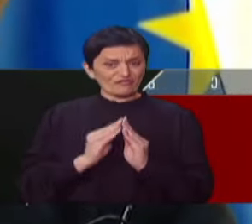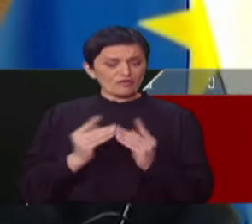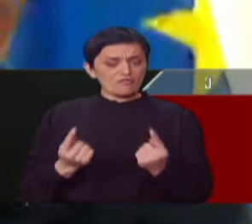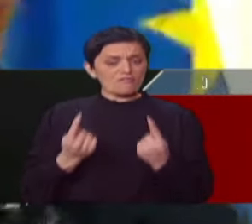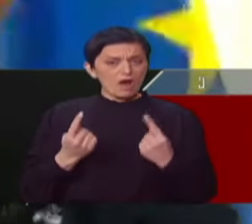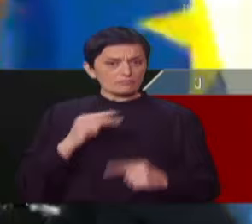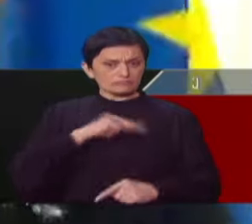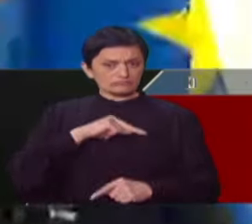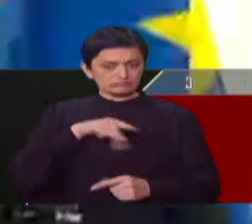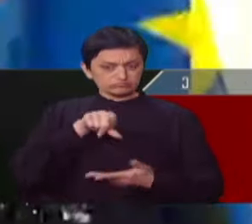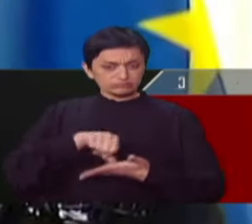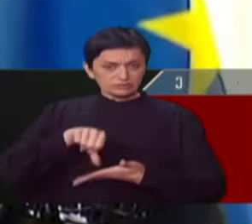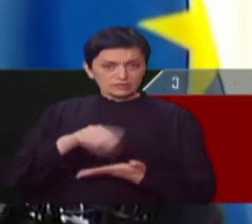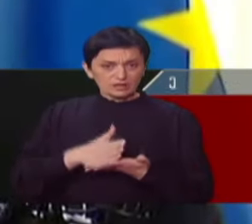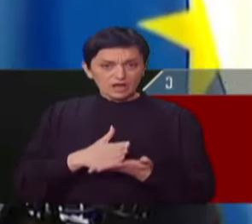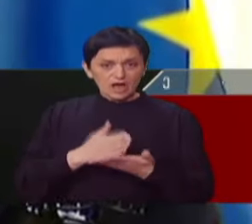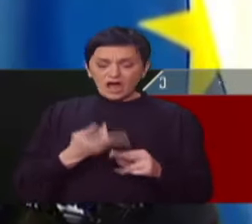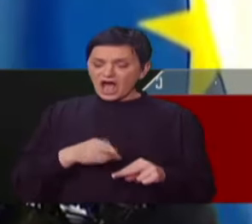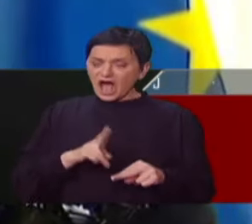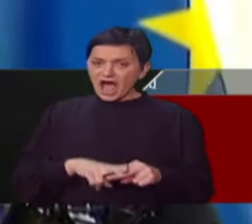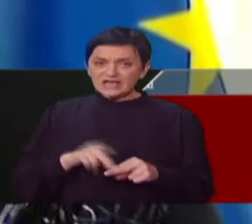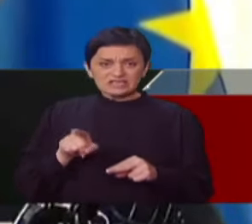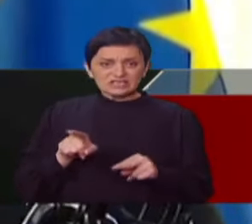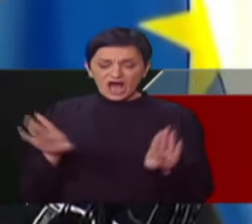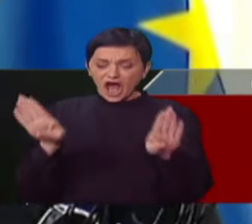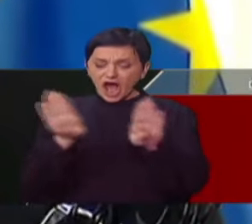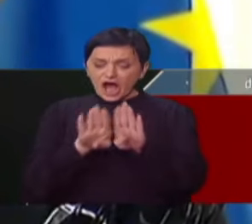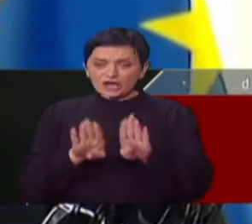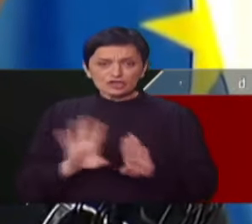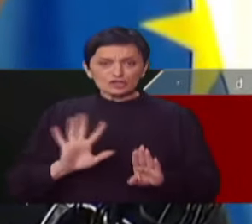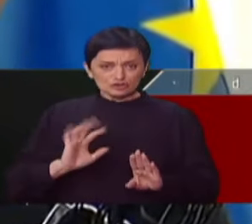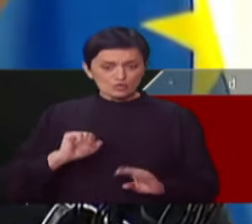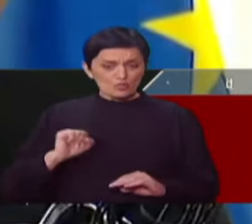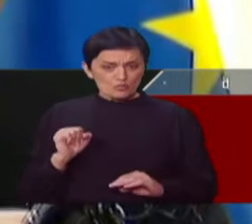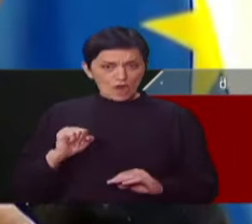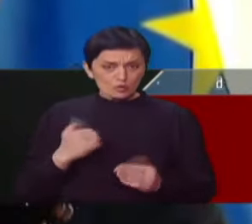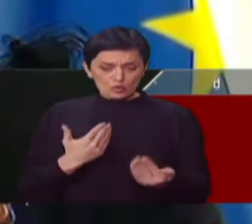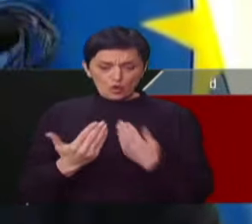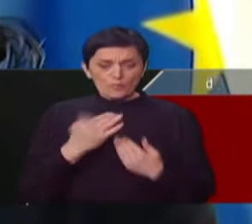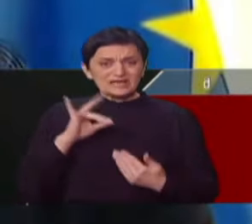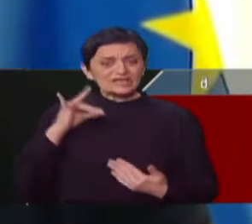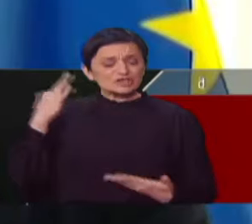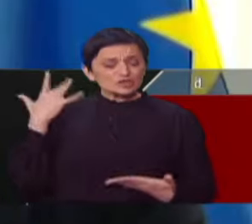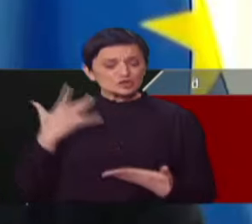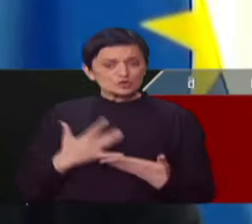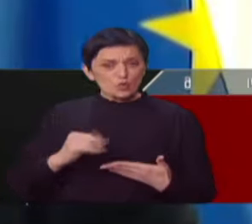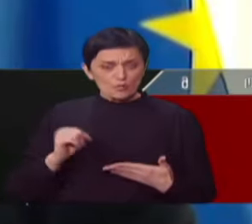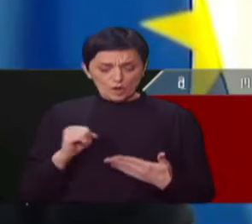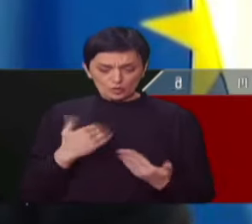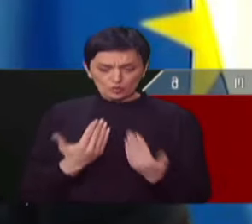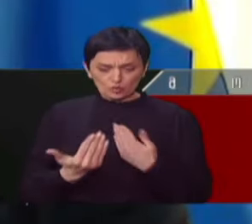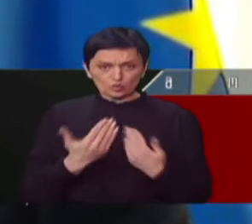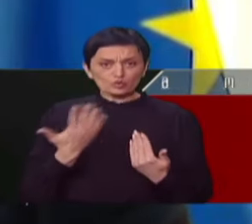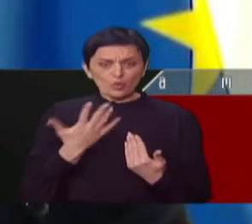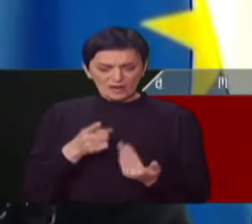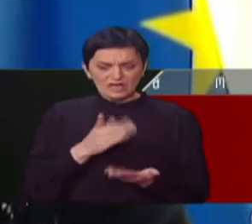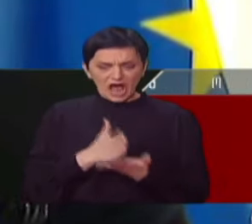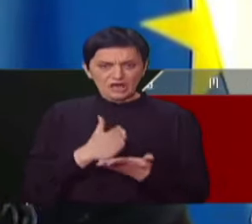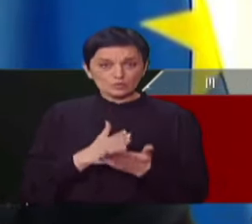агал танамдебебс. Раткуманда эс арше саткуйсеба и мегабол уртиертобебс, историю мегабол уртиертобебс, ромлебис